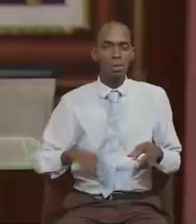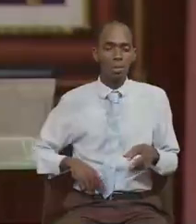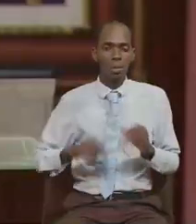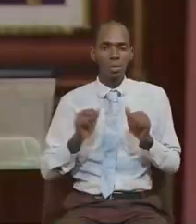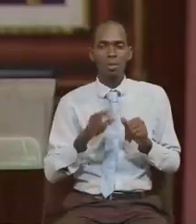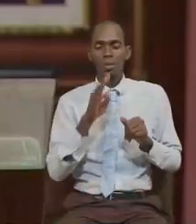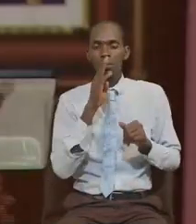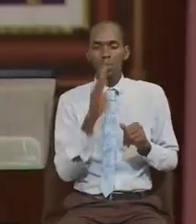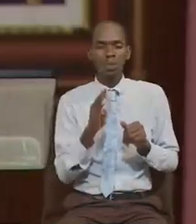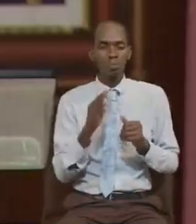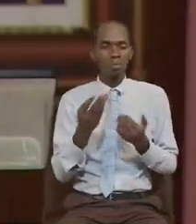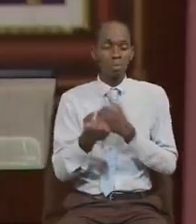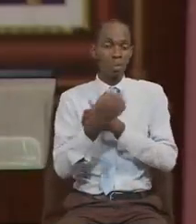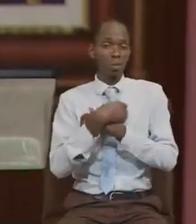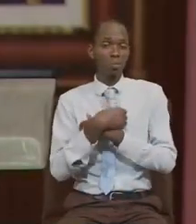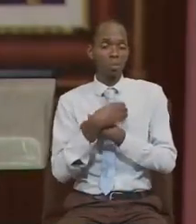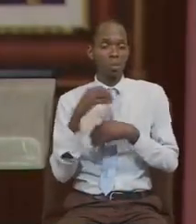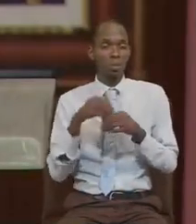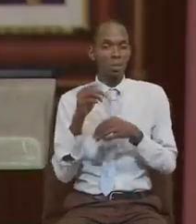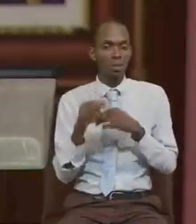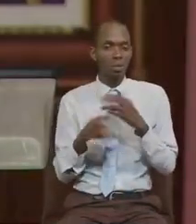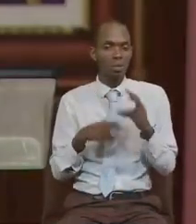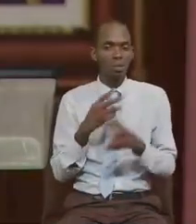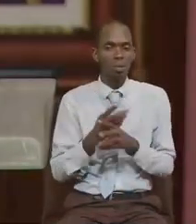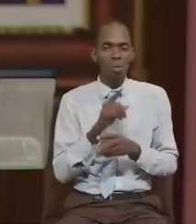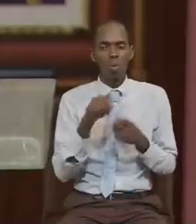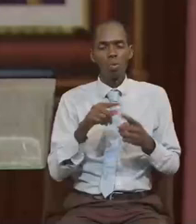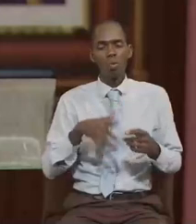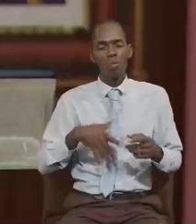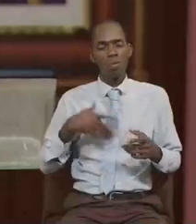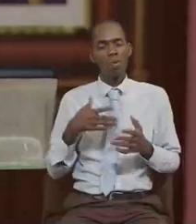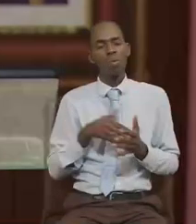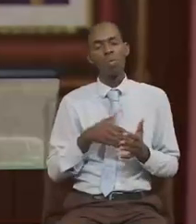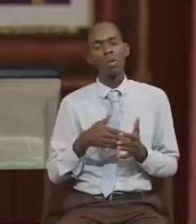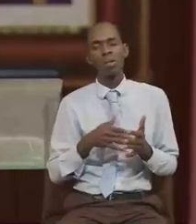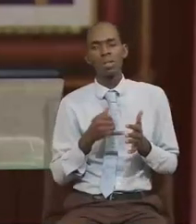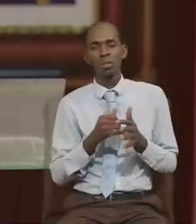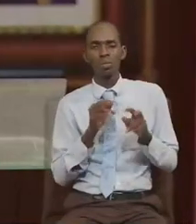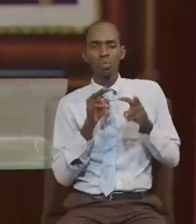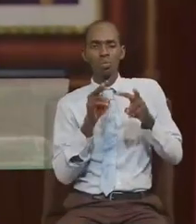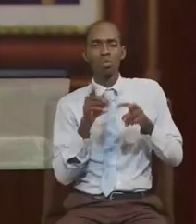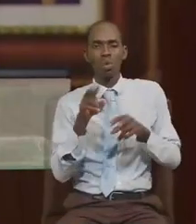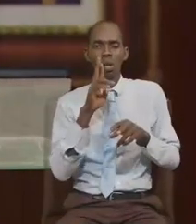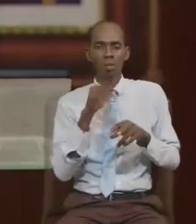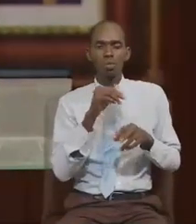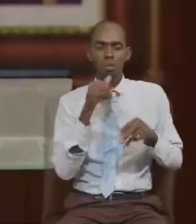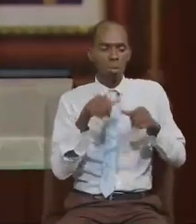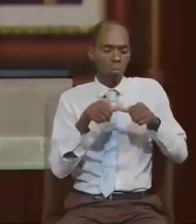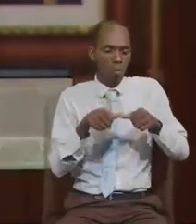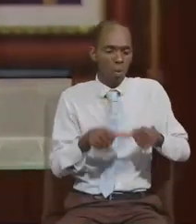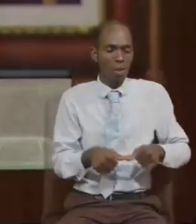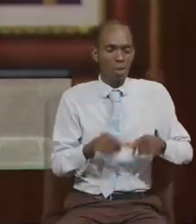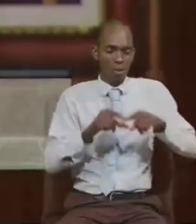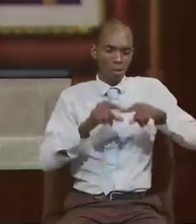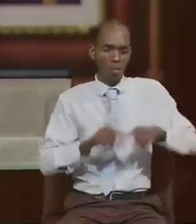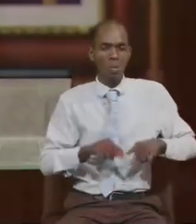Dominé dans le Seigneur? Quand tu te sens faible, c'est comme si tu ne demeures pas dans le Seigneur. Parce que quand